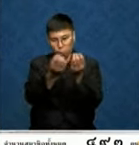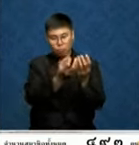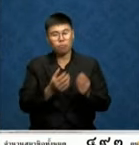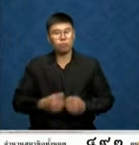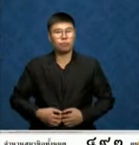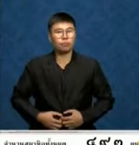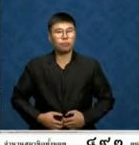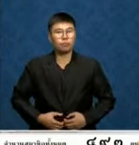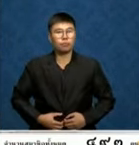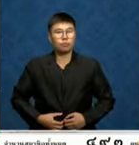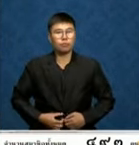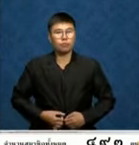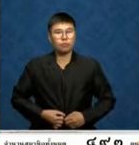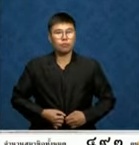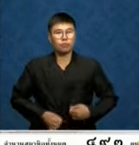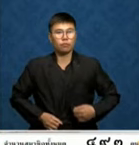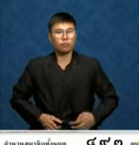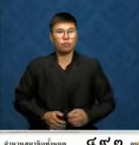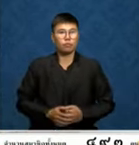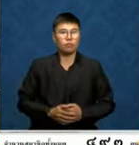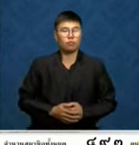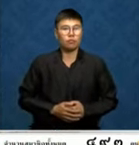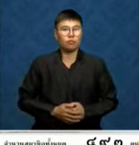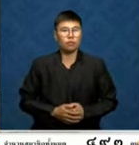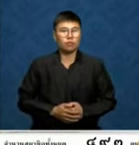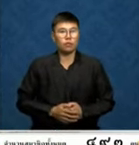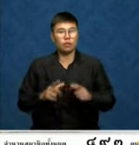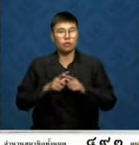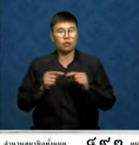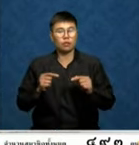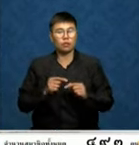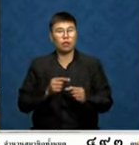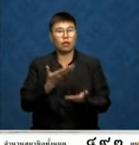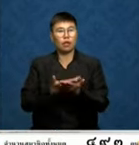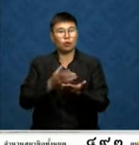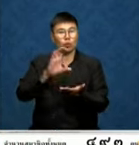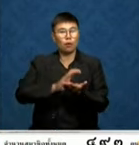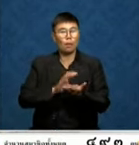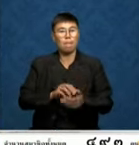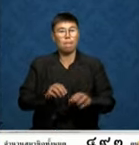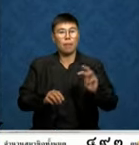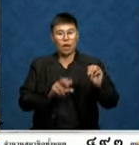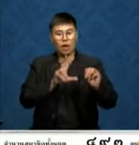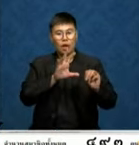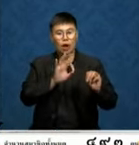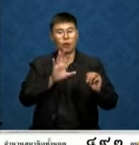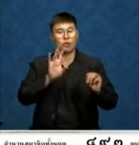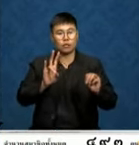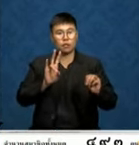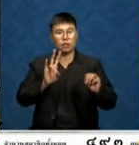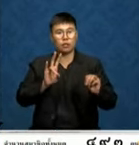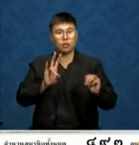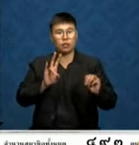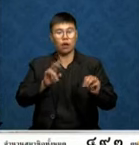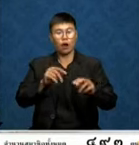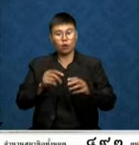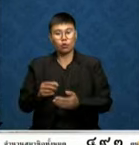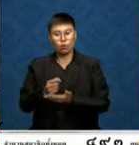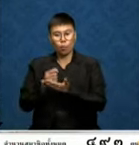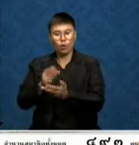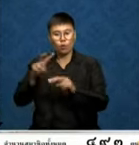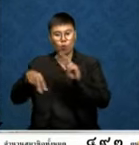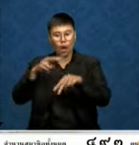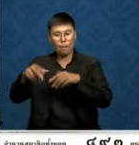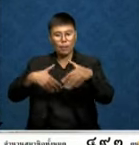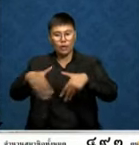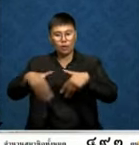มคงจะพูดถึงเรื่องของกองทุนตามมาตรา97วงเล็บ3ที่เป็นกองทุนที่เอาไว้ดูแลพี่น้อง